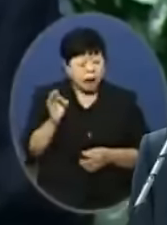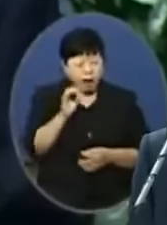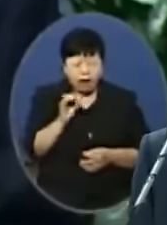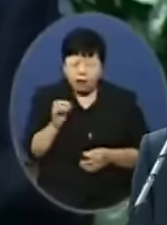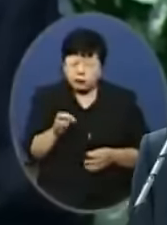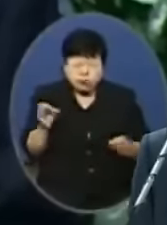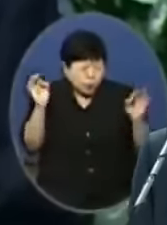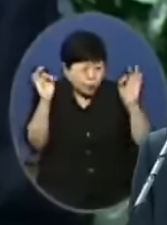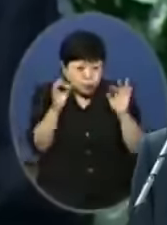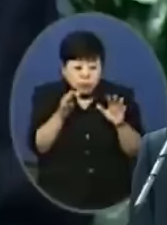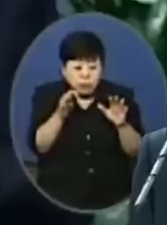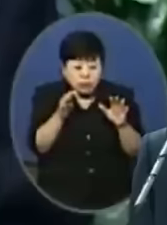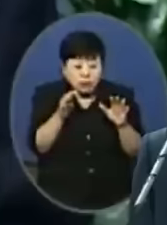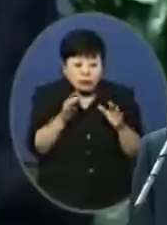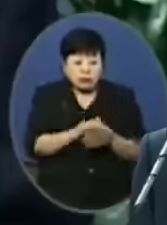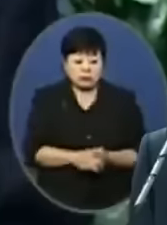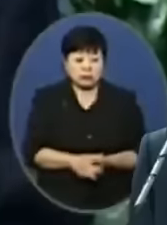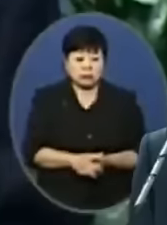없습니다.